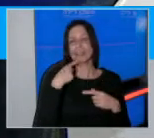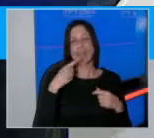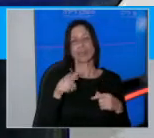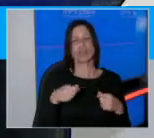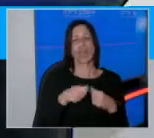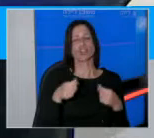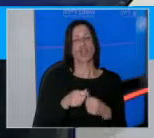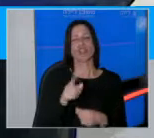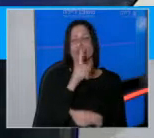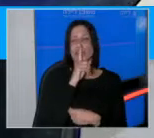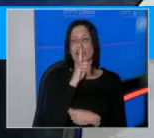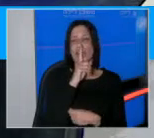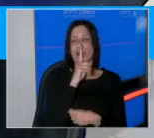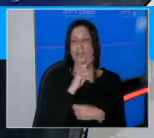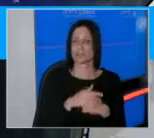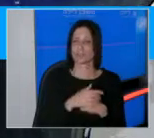השתיקה.